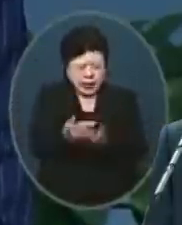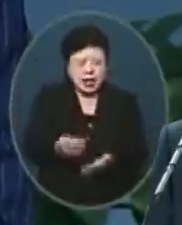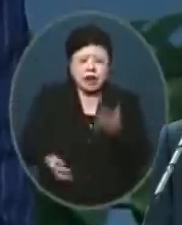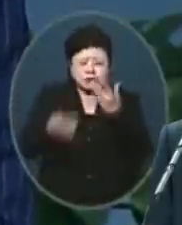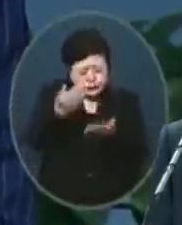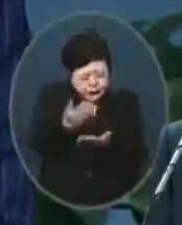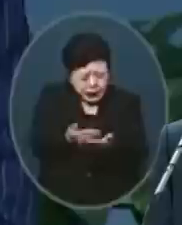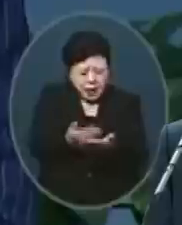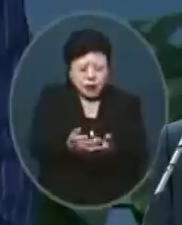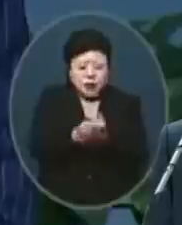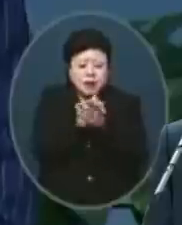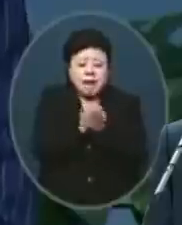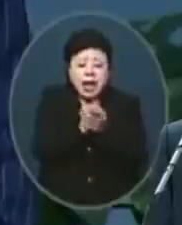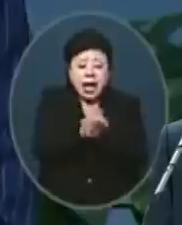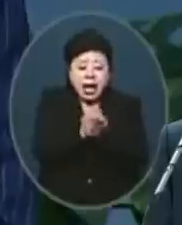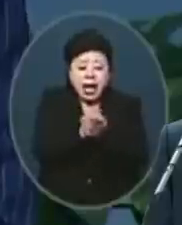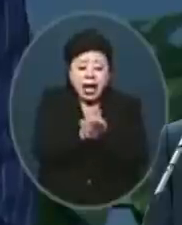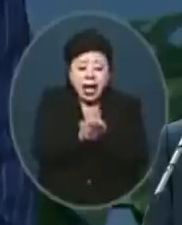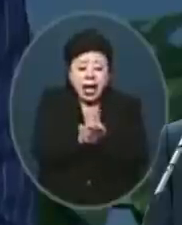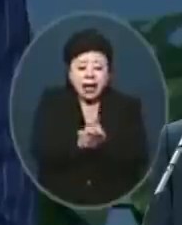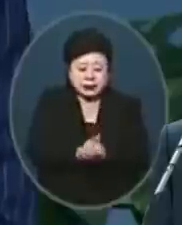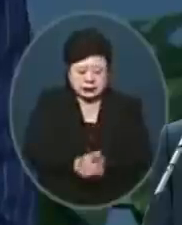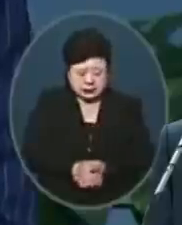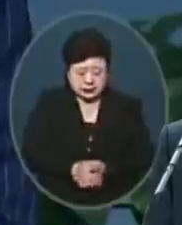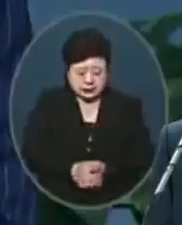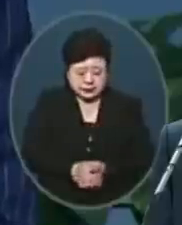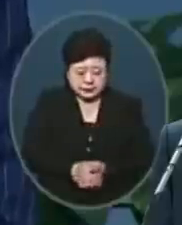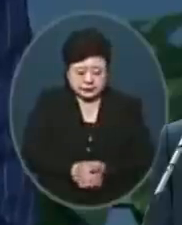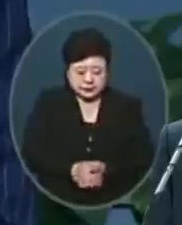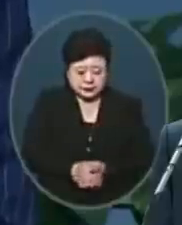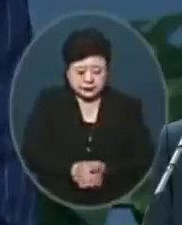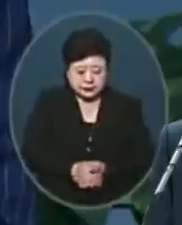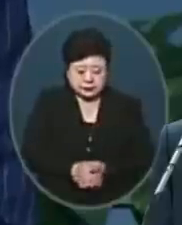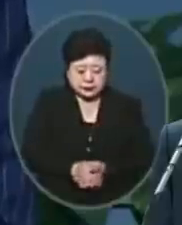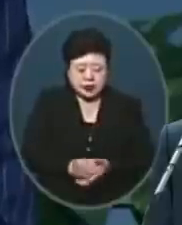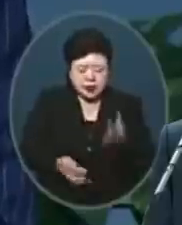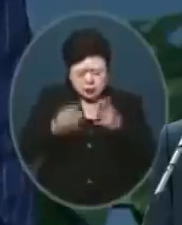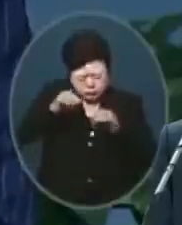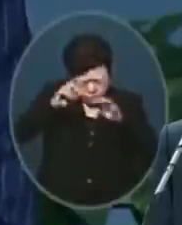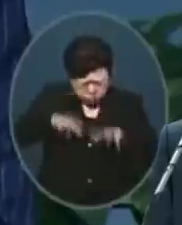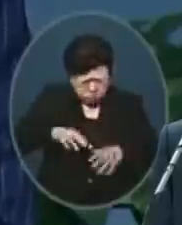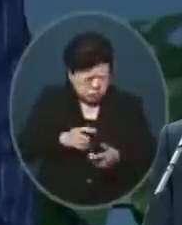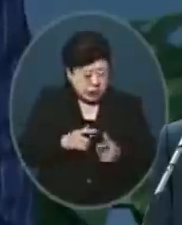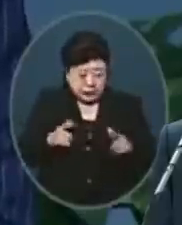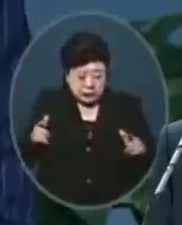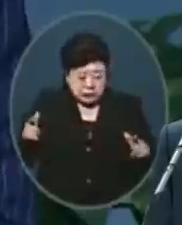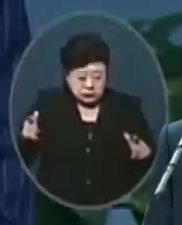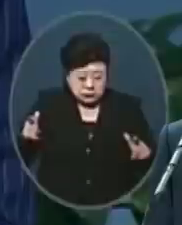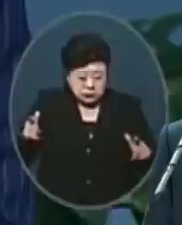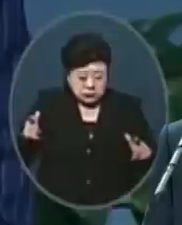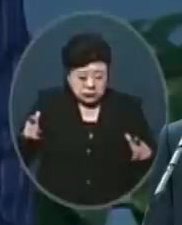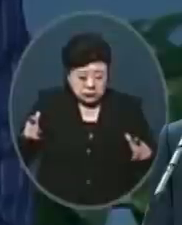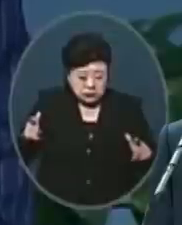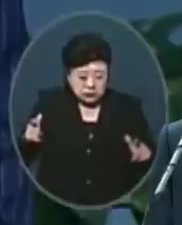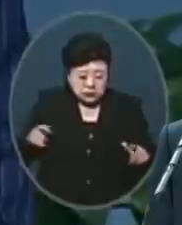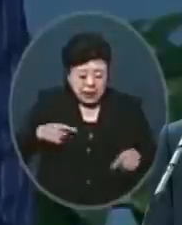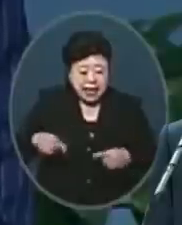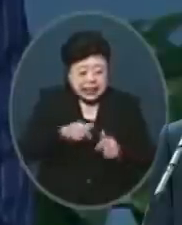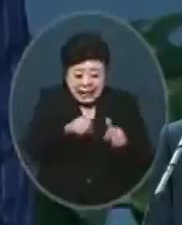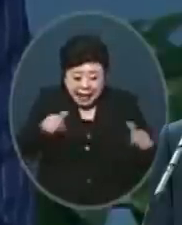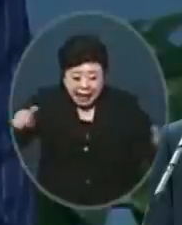주소서 하루 종일 해도 불이 안 나왔습니다. 네, 엘리야